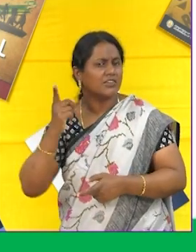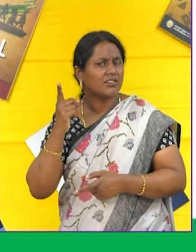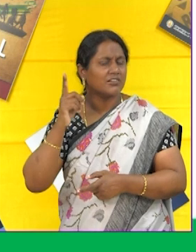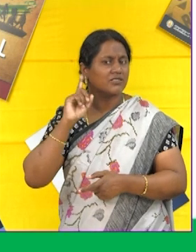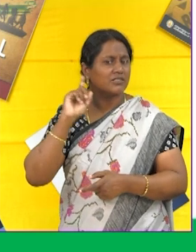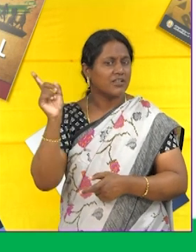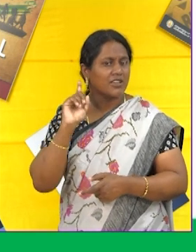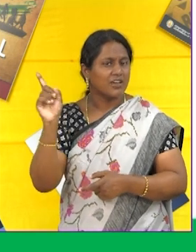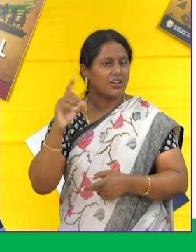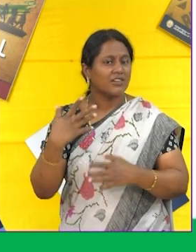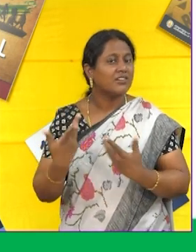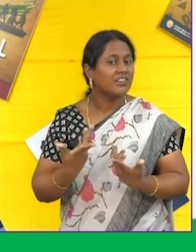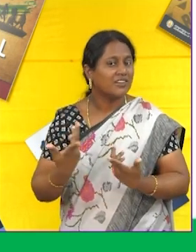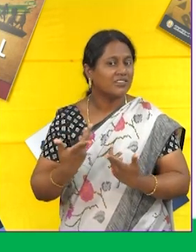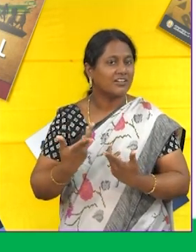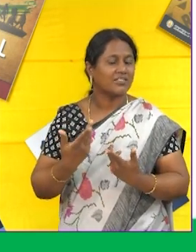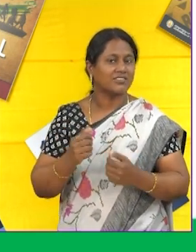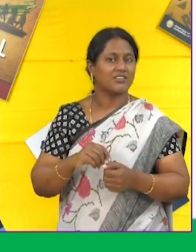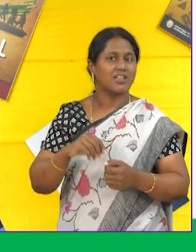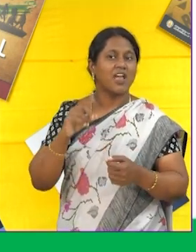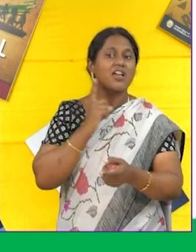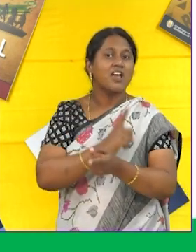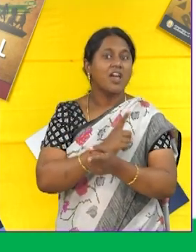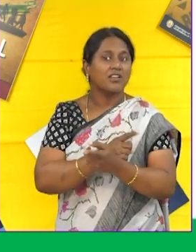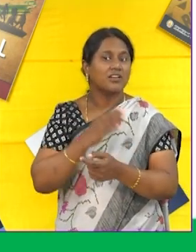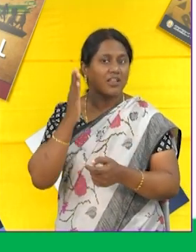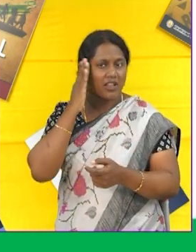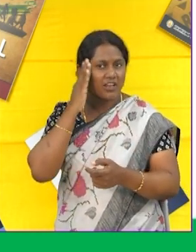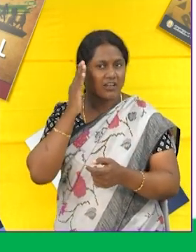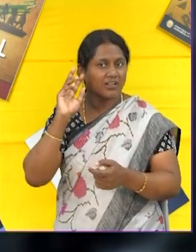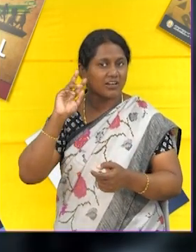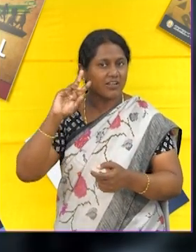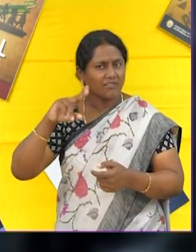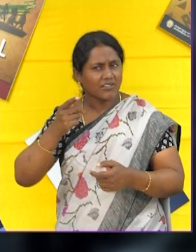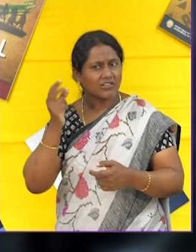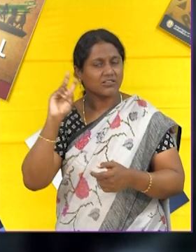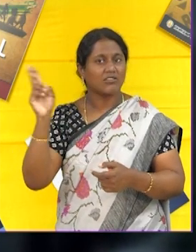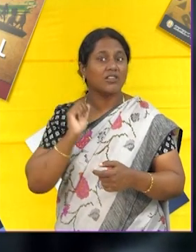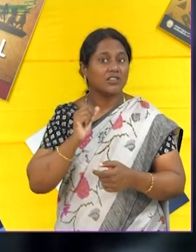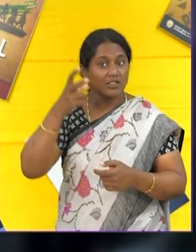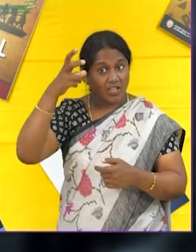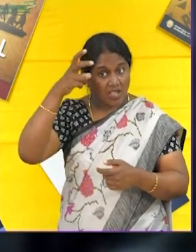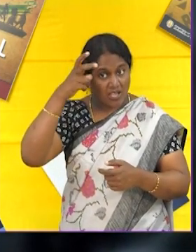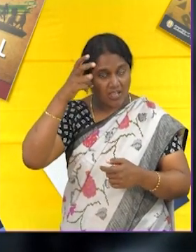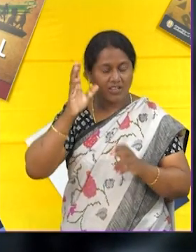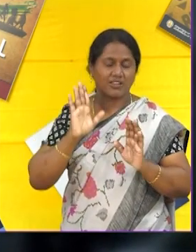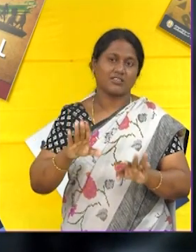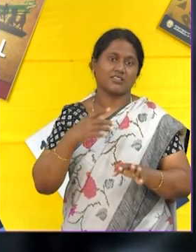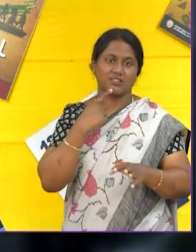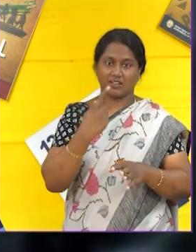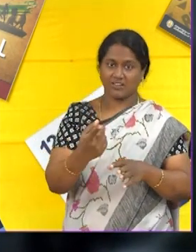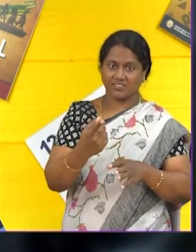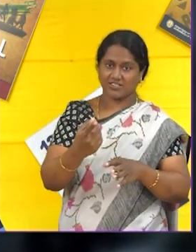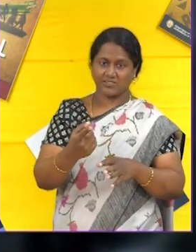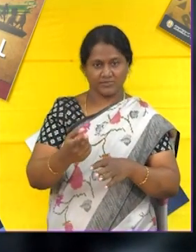was? The narrator thought that the unusual sound was a ghost. Narrator என்ன அன்யூஷுவலாக ஏதோ ஒரு வித்தியாசமான சவுண்டு கேட்குறது